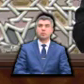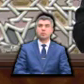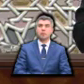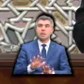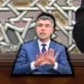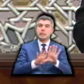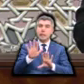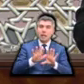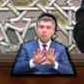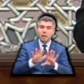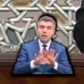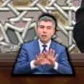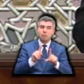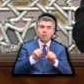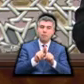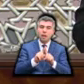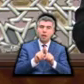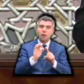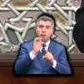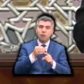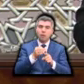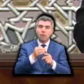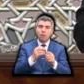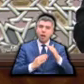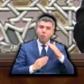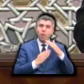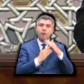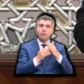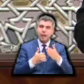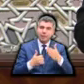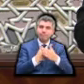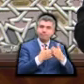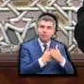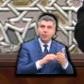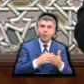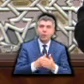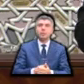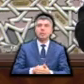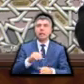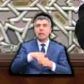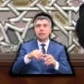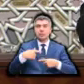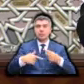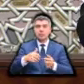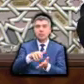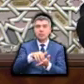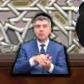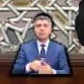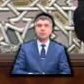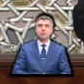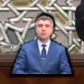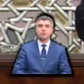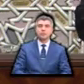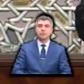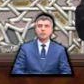التدابير المتخذة لتقليص والوقاية من حوادث السير للسيدات والسادة النواب المحترمين فارق الأصالة والمعاصرة، فليتفضل أحد